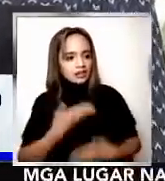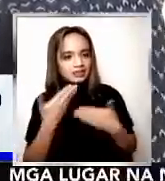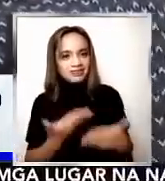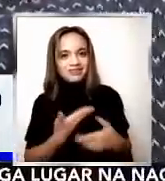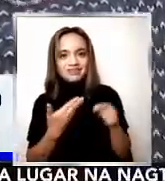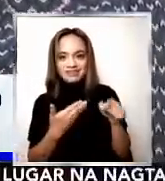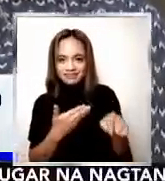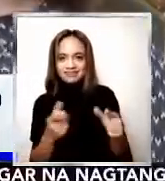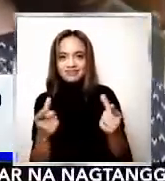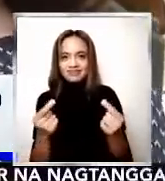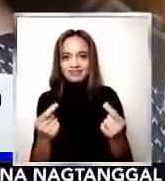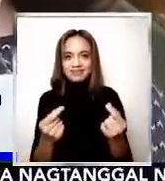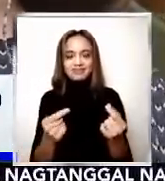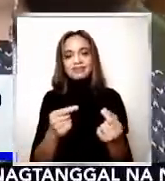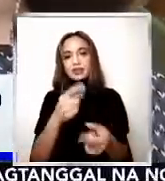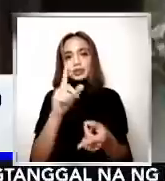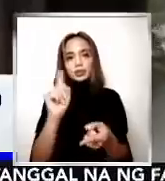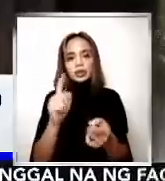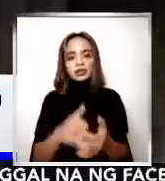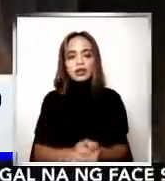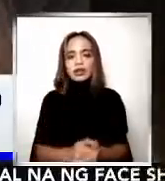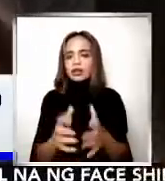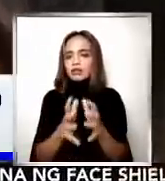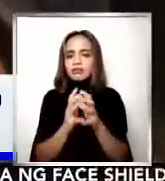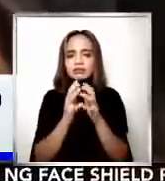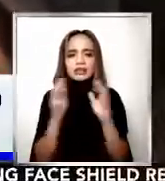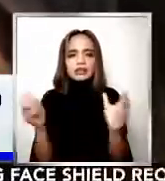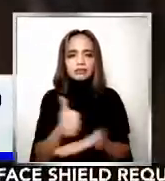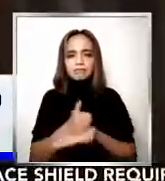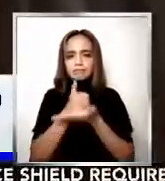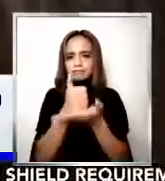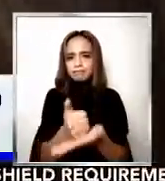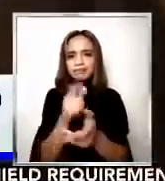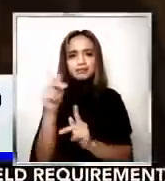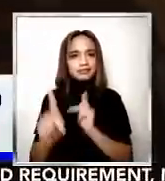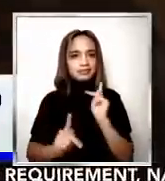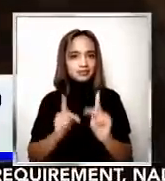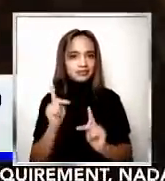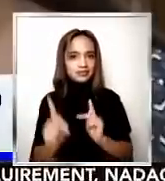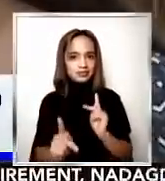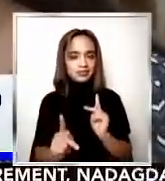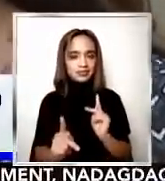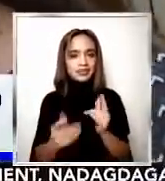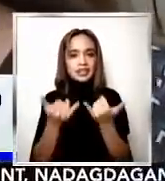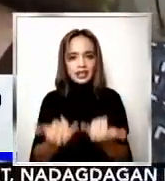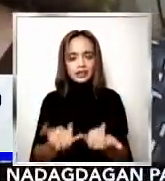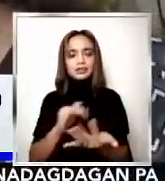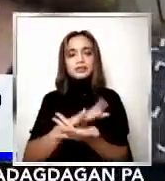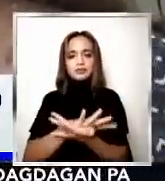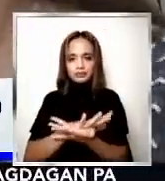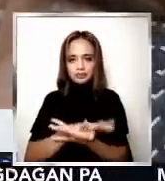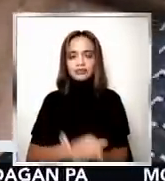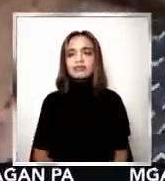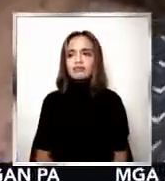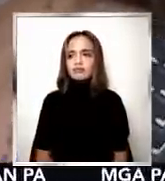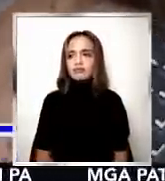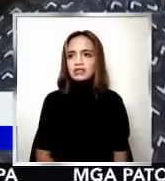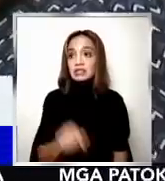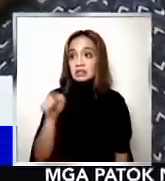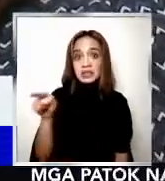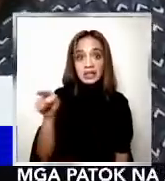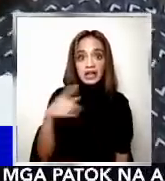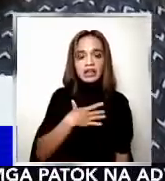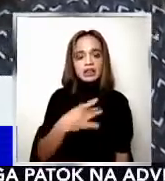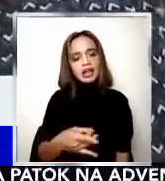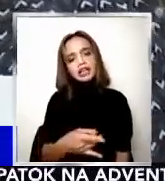na malaki raw ang naitulong sa mga residente, lalo na nitong pandemya. Eh gustong-gusto po nilang tumambay dito.